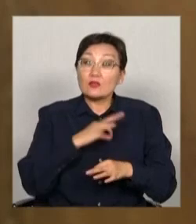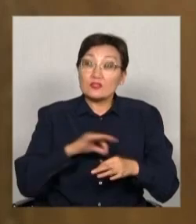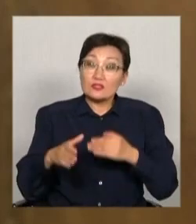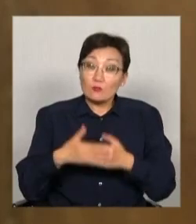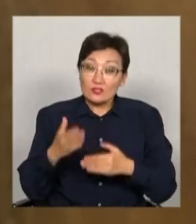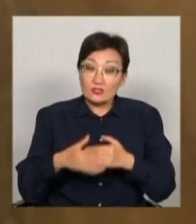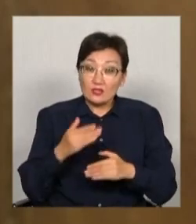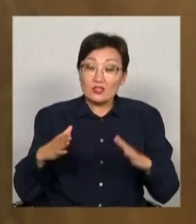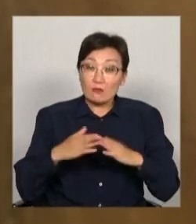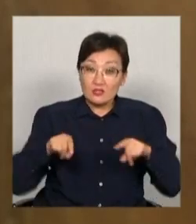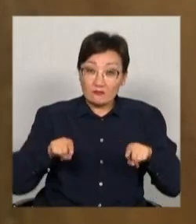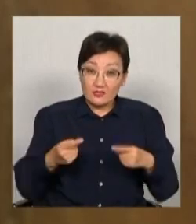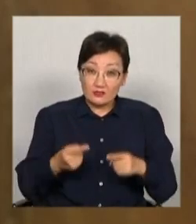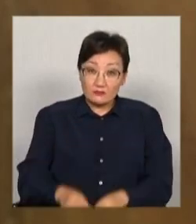виде домашнего ареста